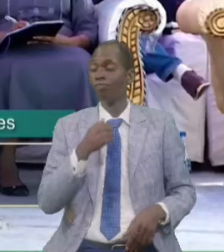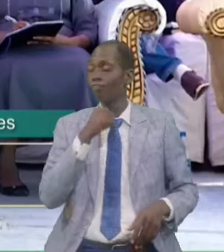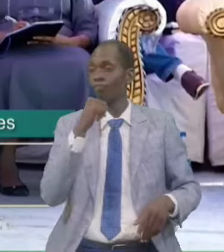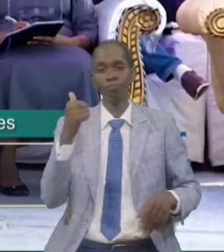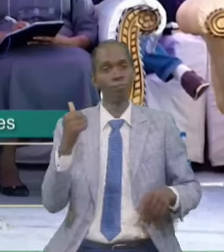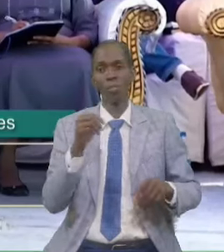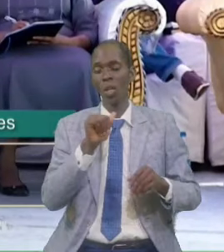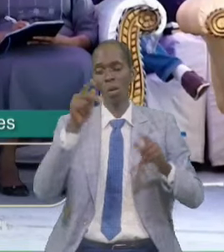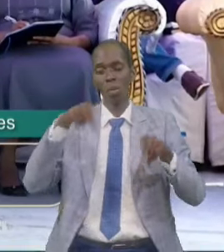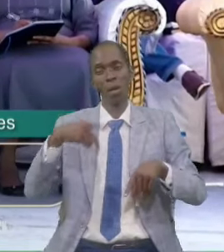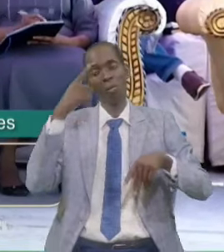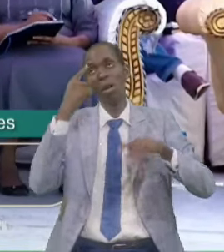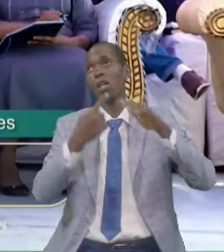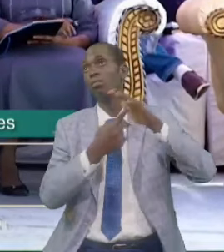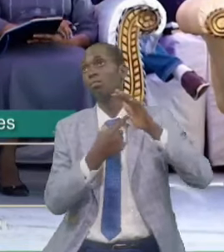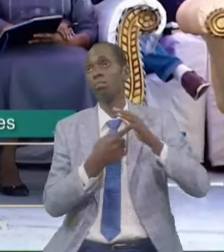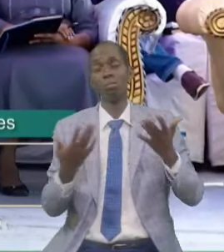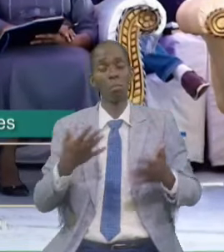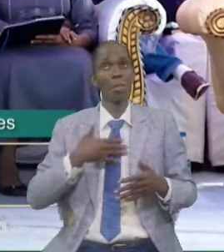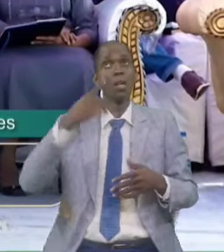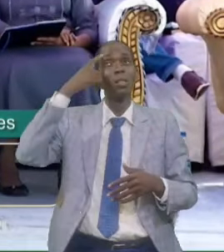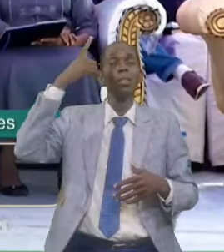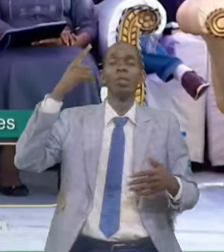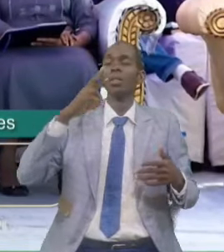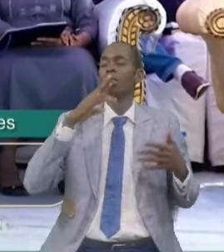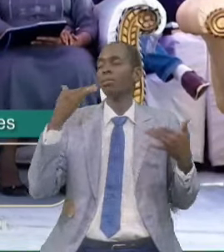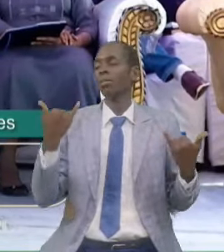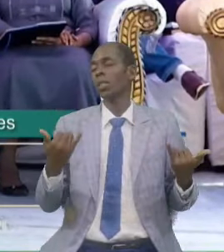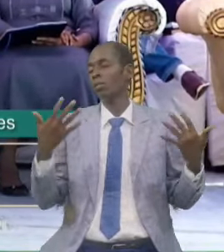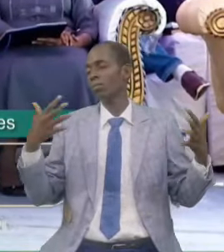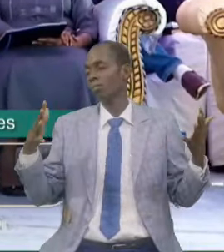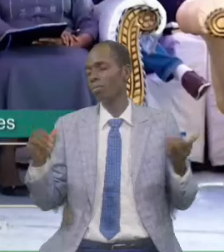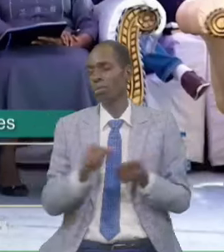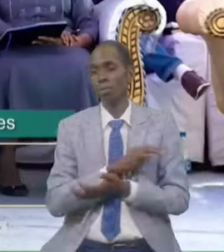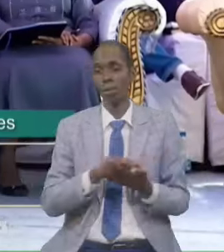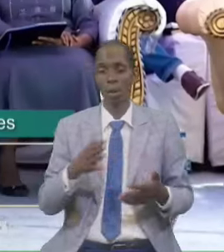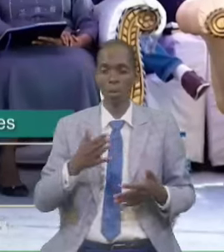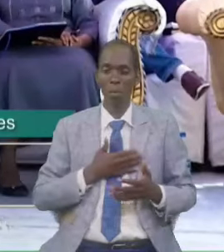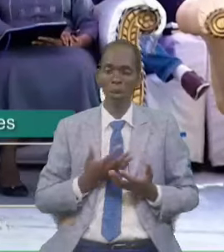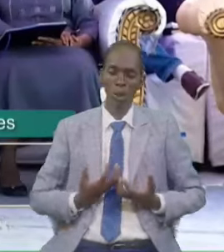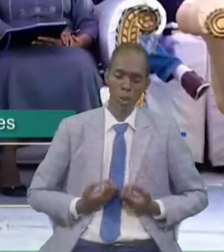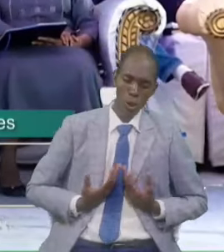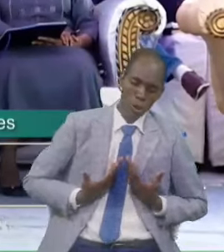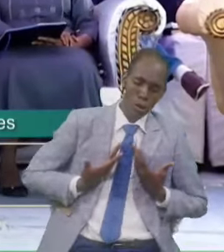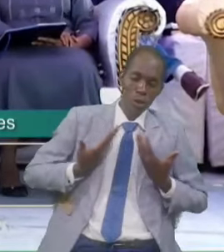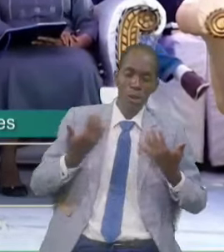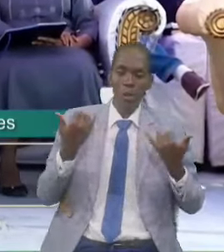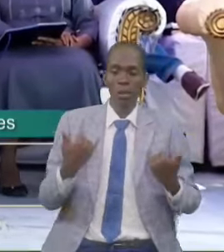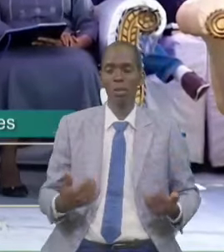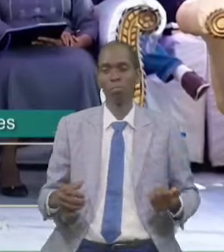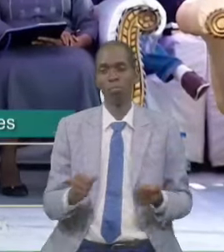ఉంటాను. My dreams are destroyed. అంటే నా జీవితం నాశనం అయిపోయింది. My aspiration is gone. నా ఆశావాహ దృక్పథం పోయింది. My